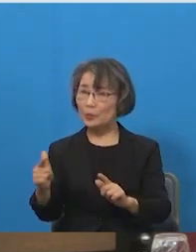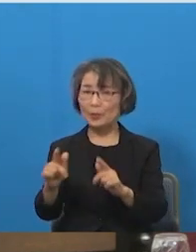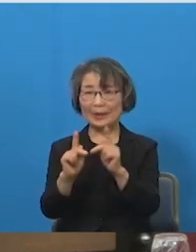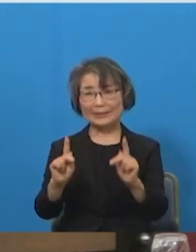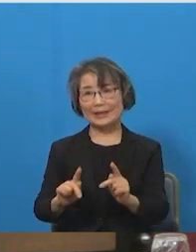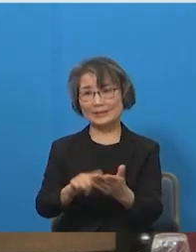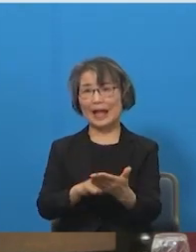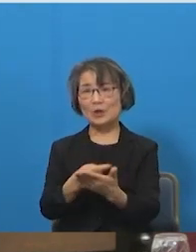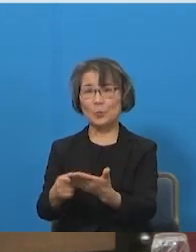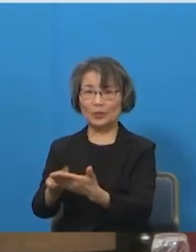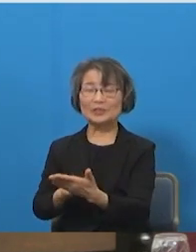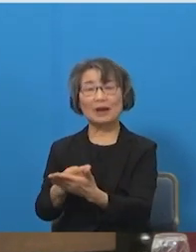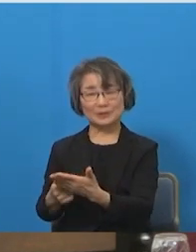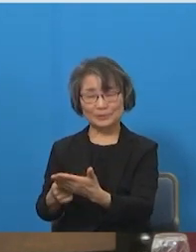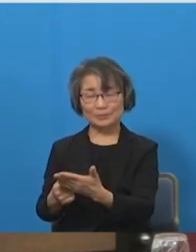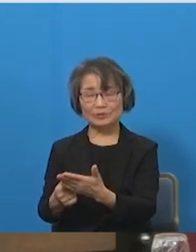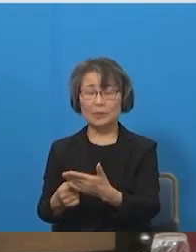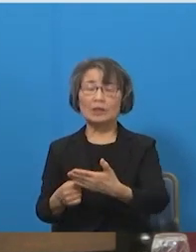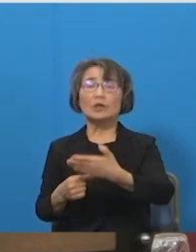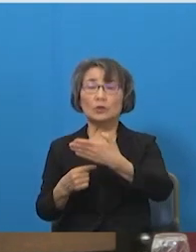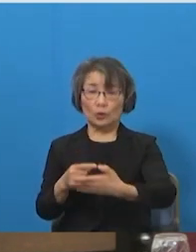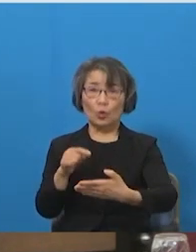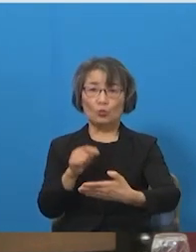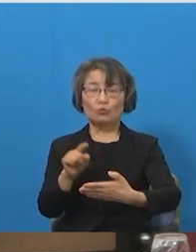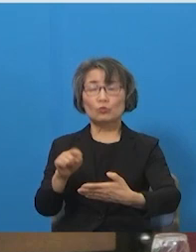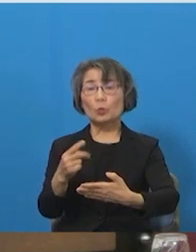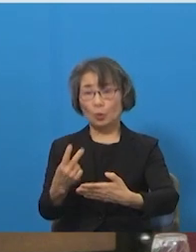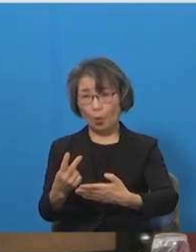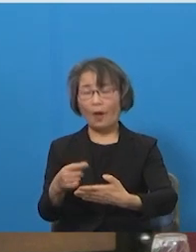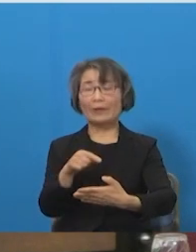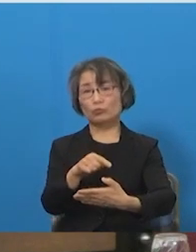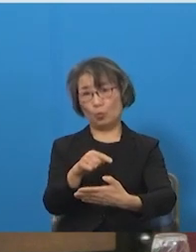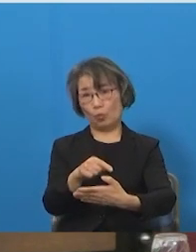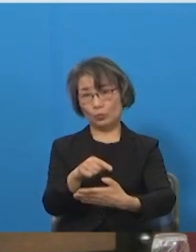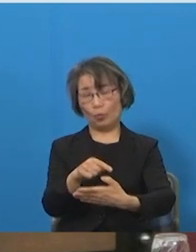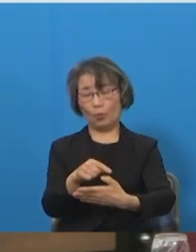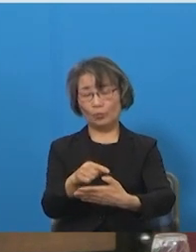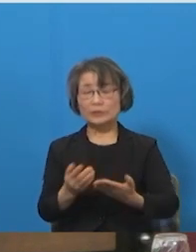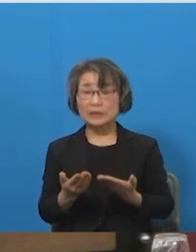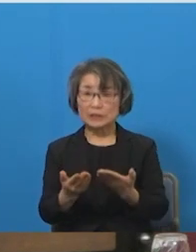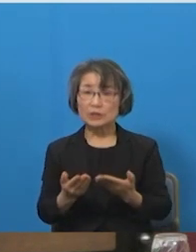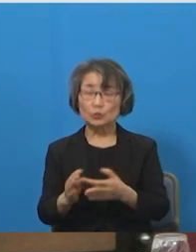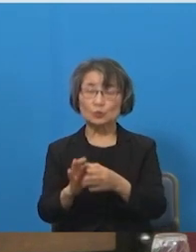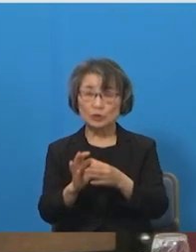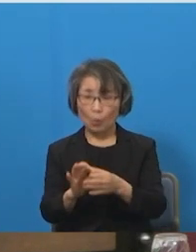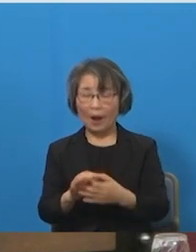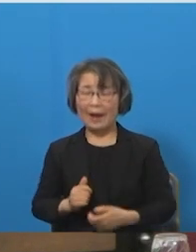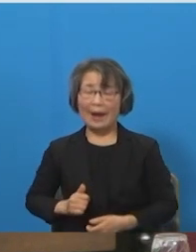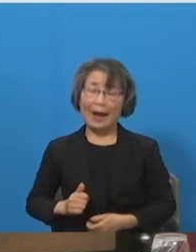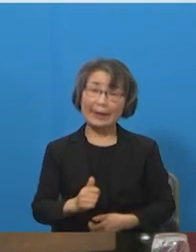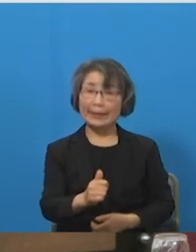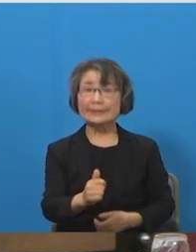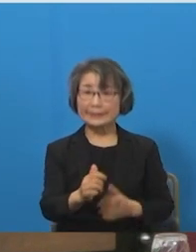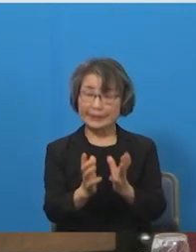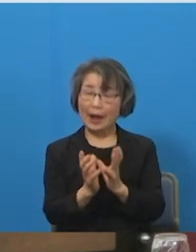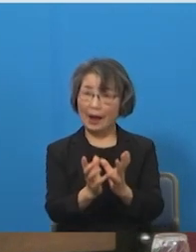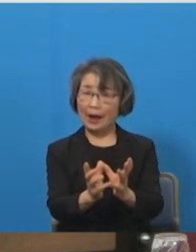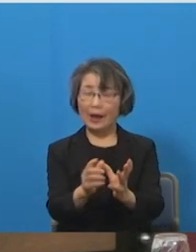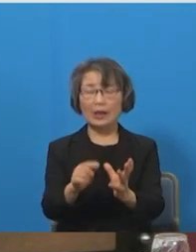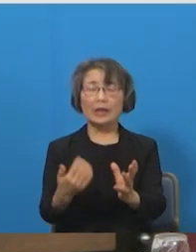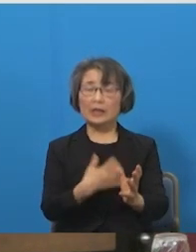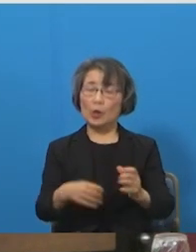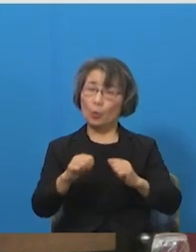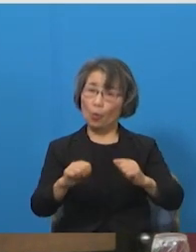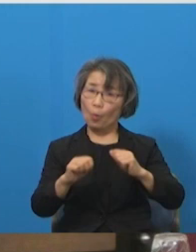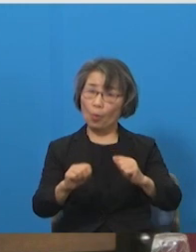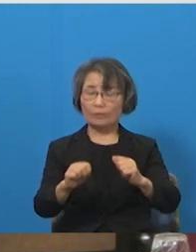ております。能登半島地震での避難所運営支援におきましても、派遣した本市職員は、健康管理も含め